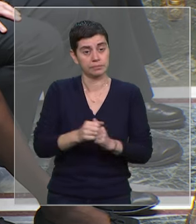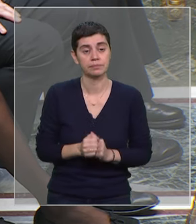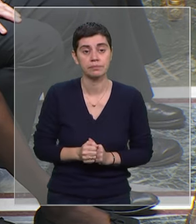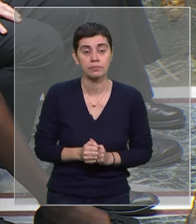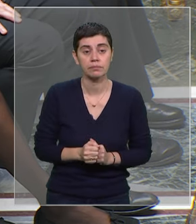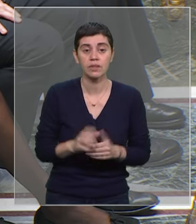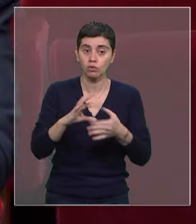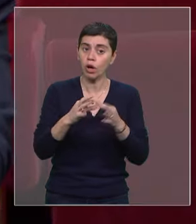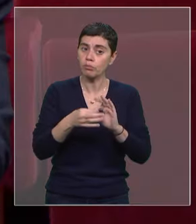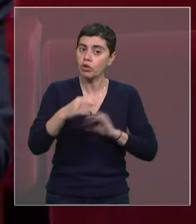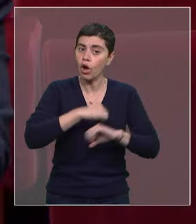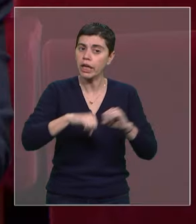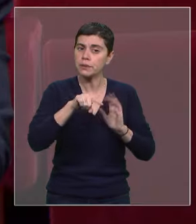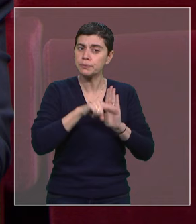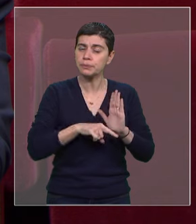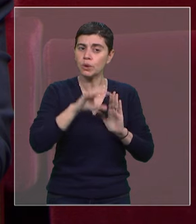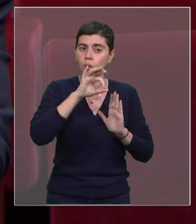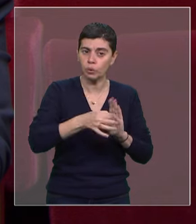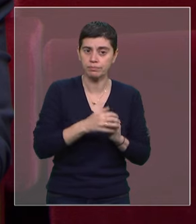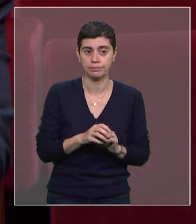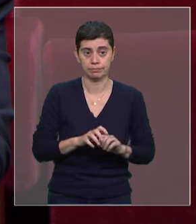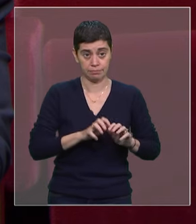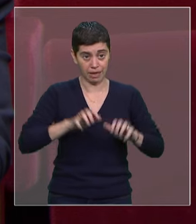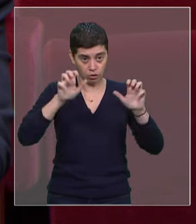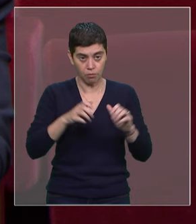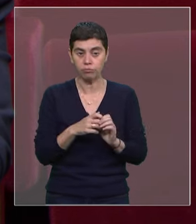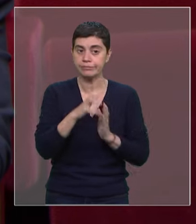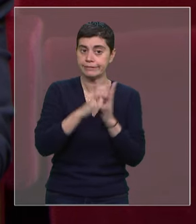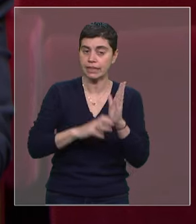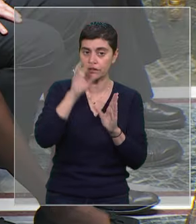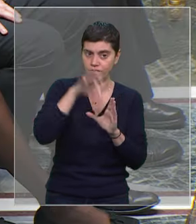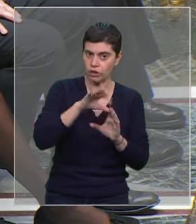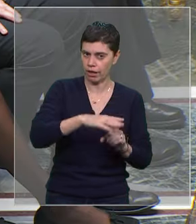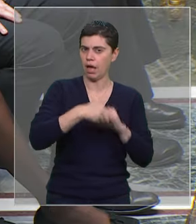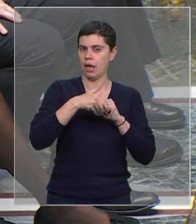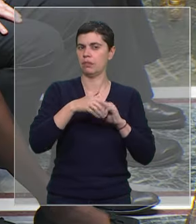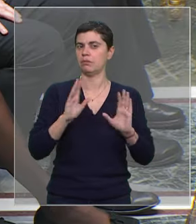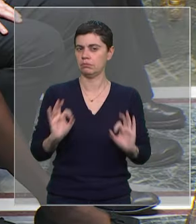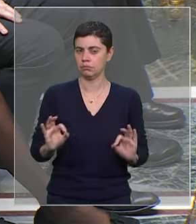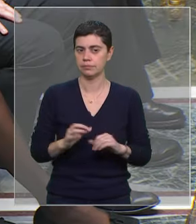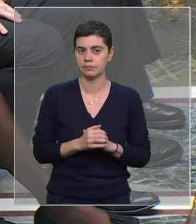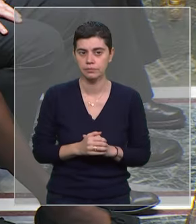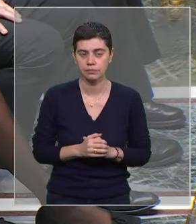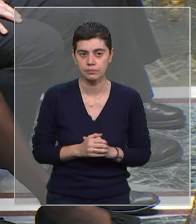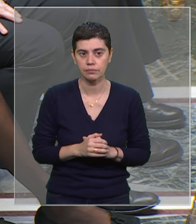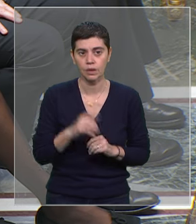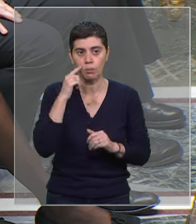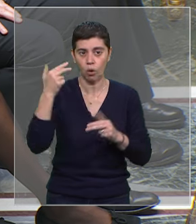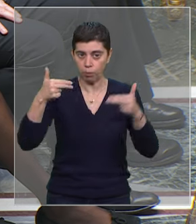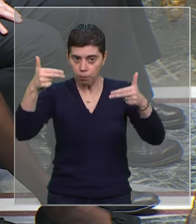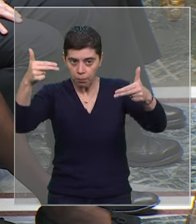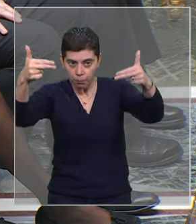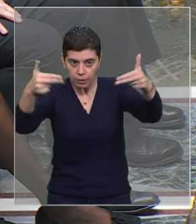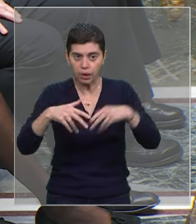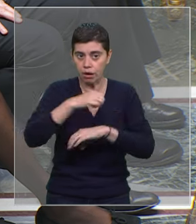Jeux Olympiques. C'est tout à fait vrai, le Parlement par 2 fois a voté des textes qui nous ont aidés. Intelligence particulière pour les caméras de